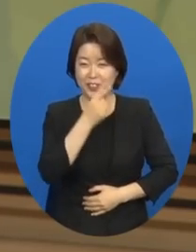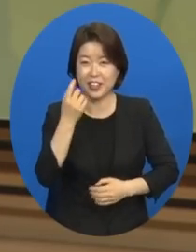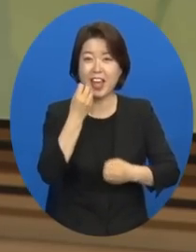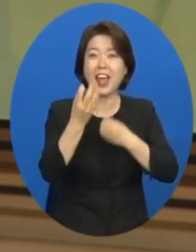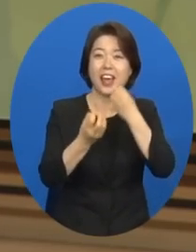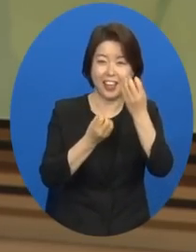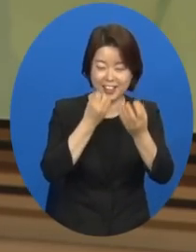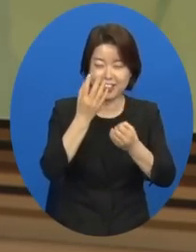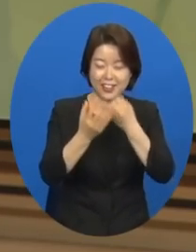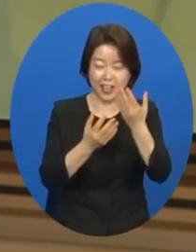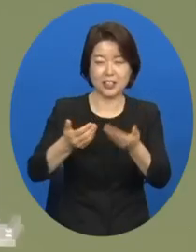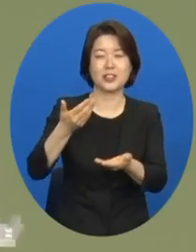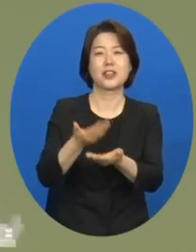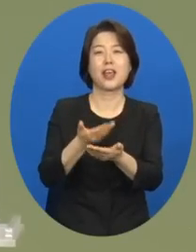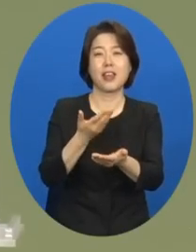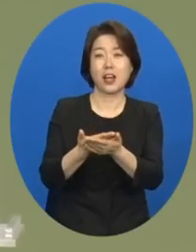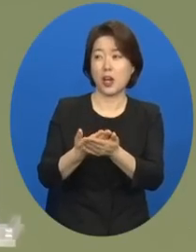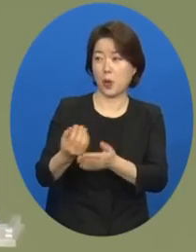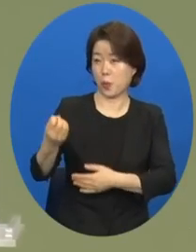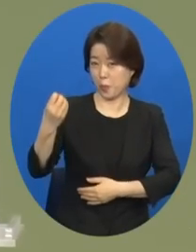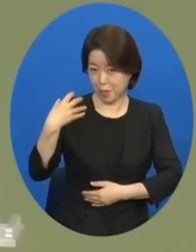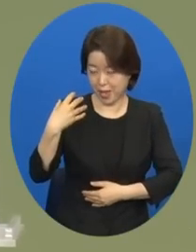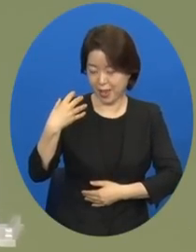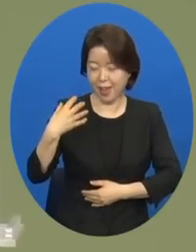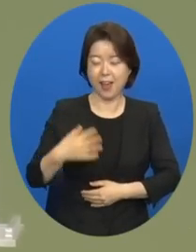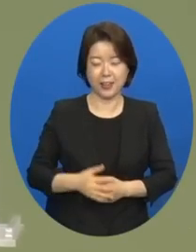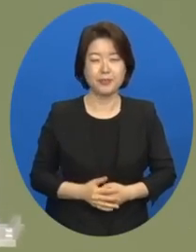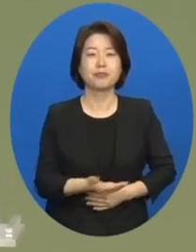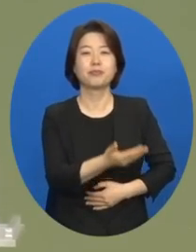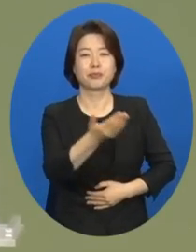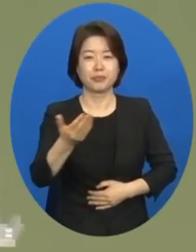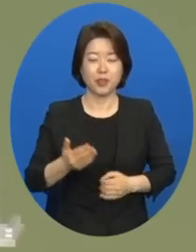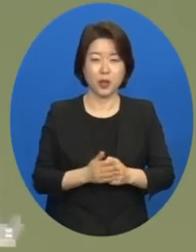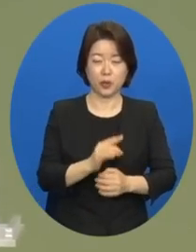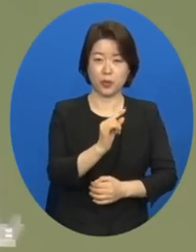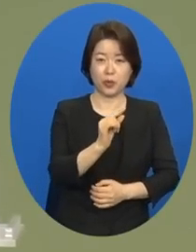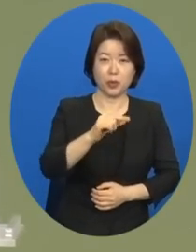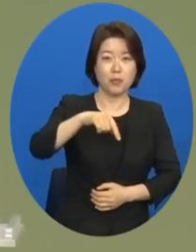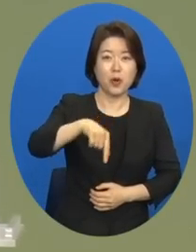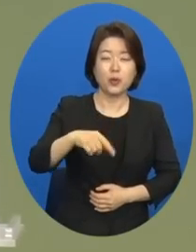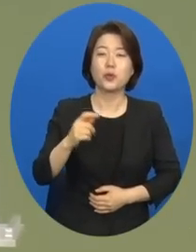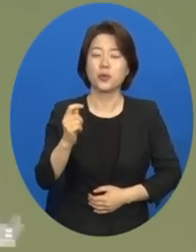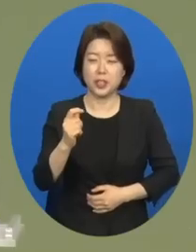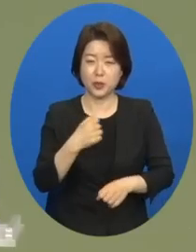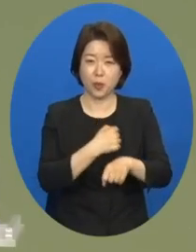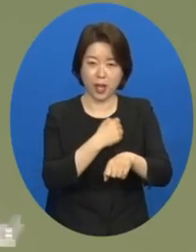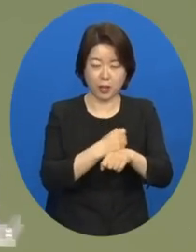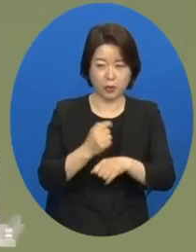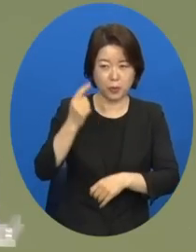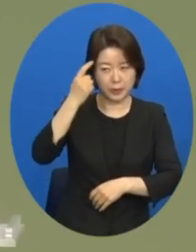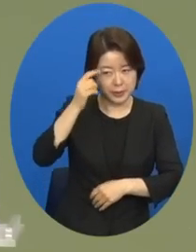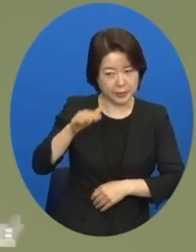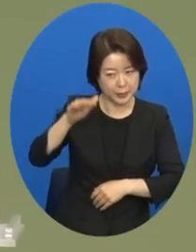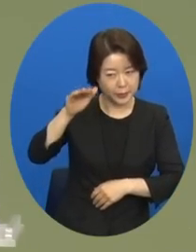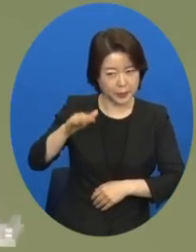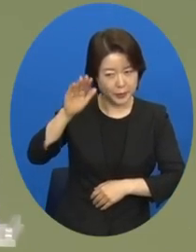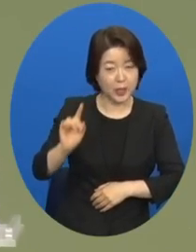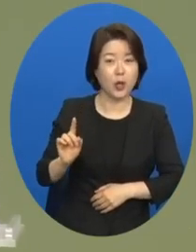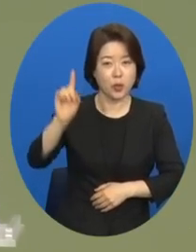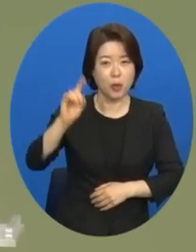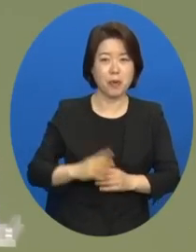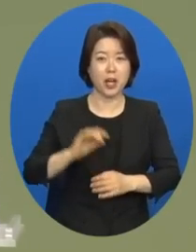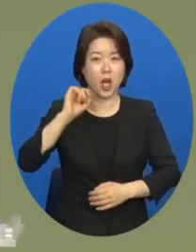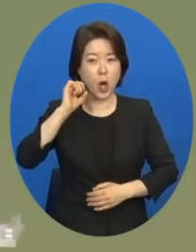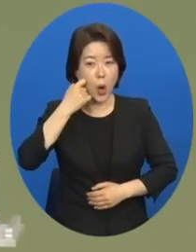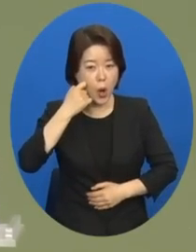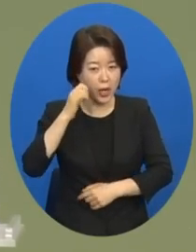간증을 좀 해달라고 그러셨는데 여러분은 큐티도 하셔야 되고 수준도 높아서 하여튼 오늘 어려운 얘기